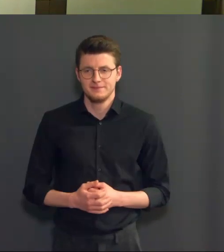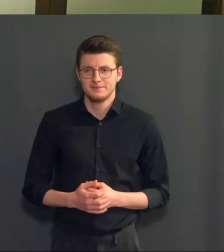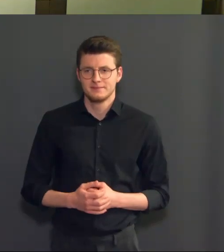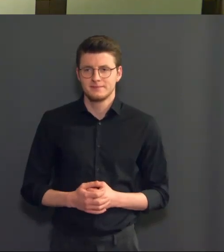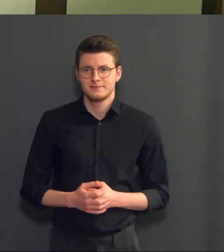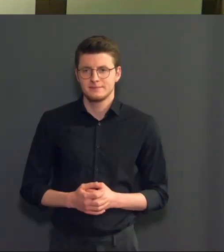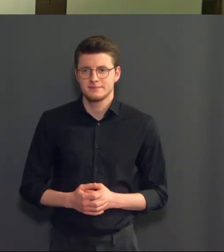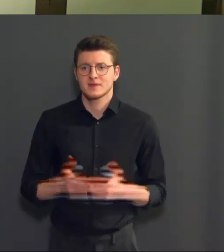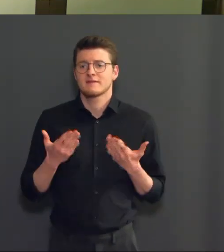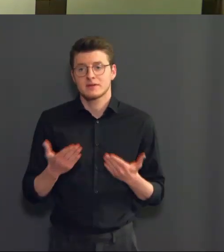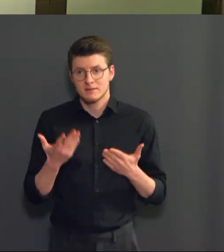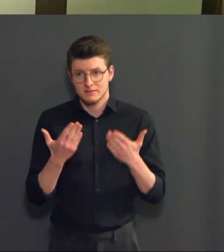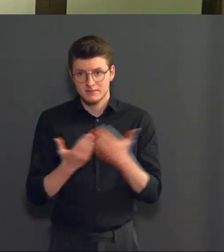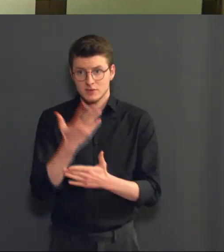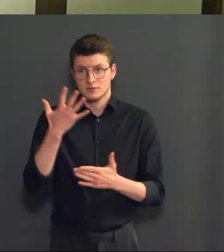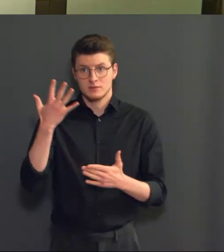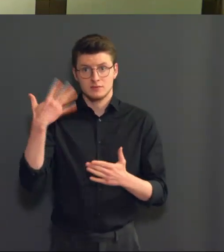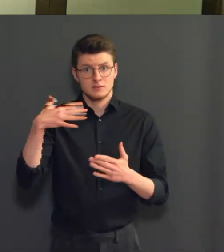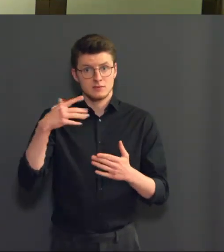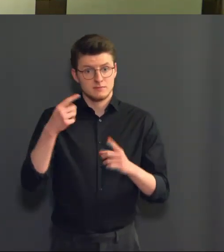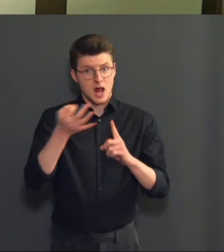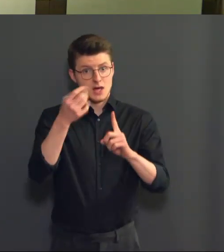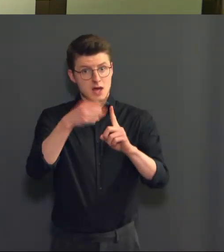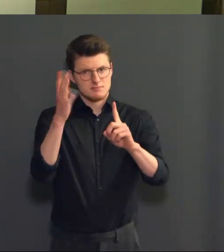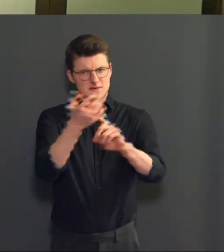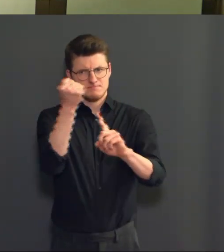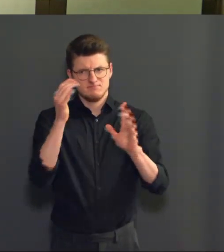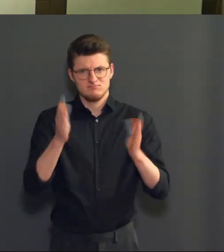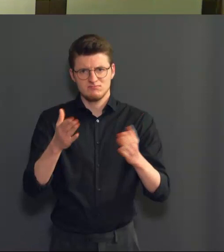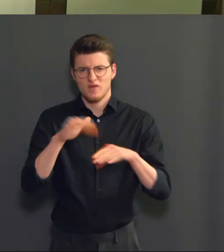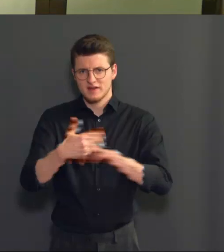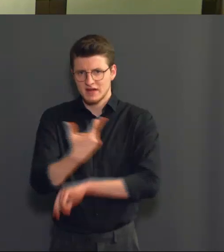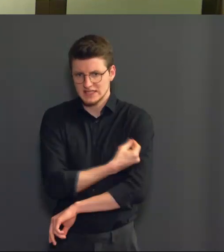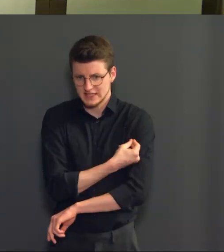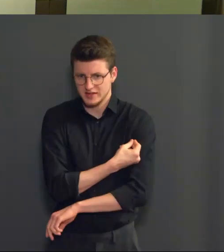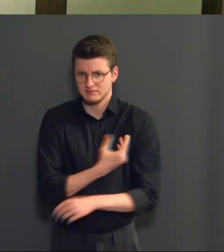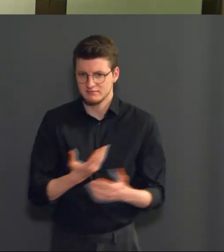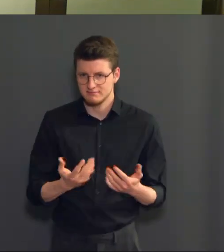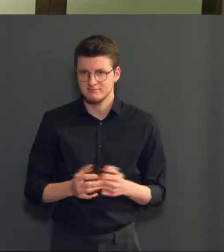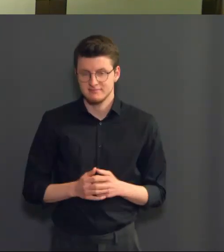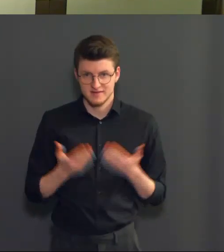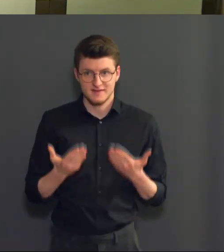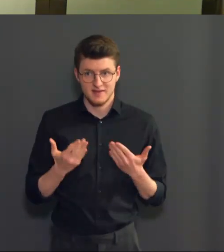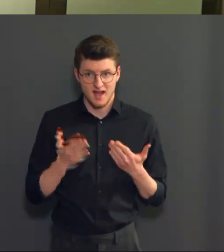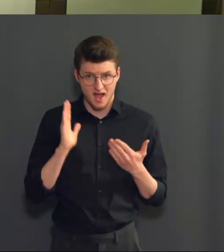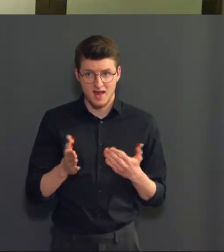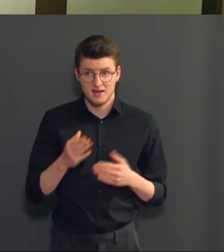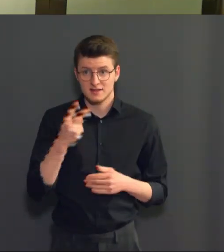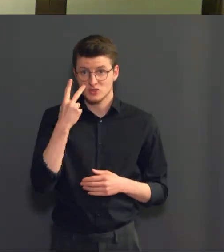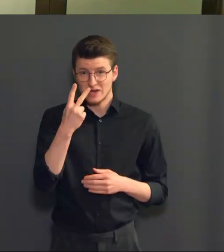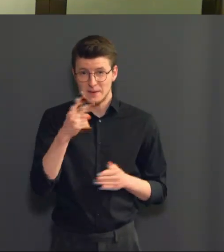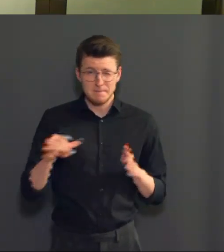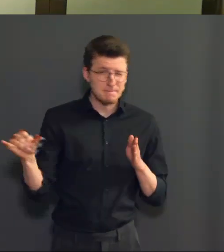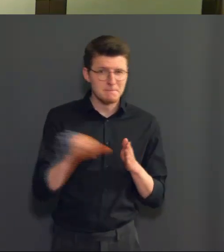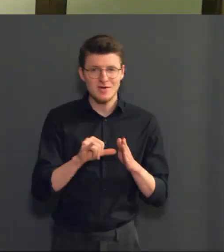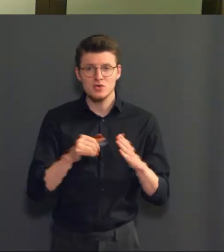Vandaag bereiken we weer een nieuwe mijlpaal in de vaccinatiecampagne. 2 miljoen mensen zullen dan in ons land gevaccineerd